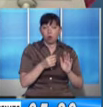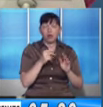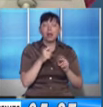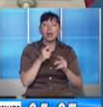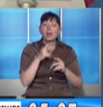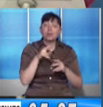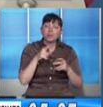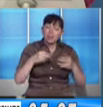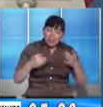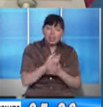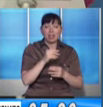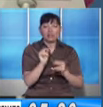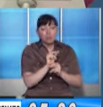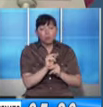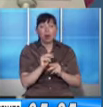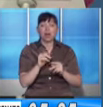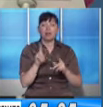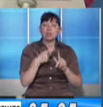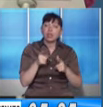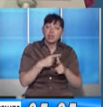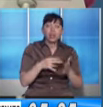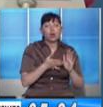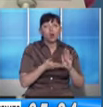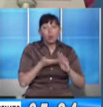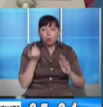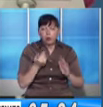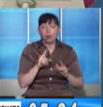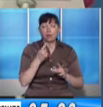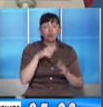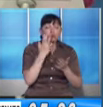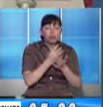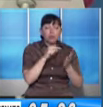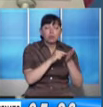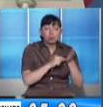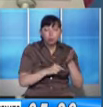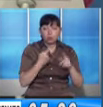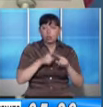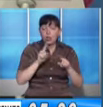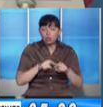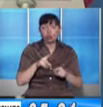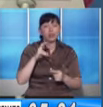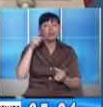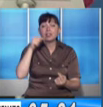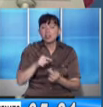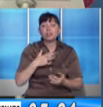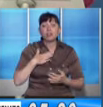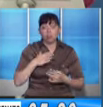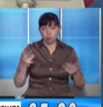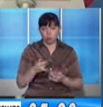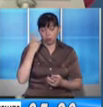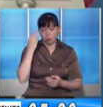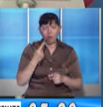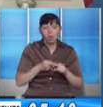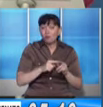că unele anumite puncte din acest acord vin în contradicție cu interesul național și, în mod special, cu producătorii autohtoni. Aceste puncte